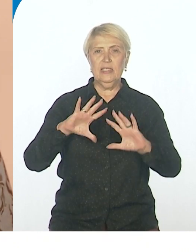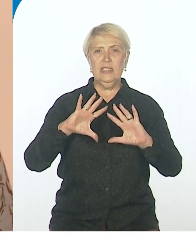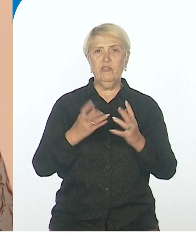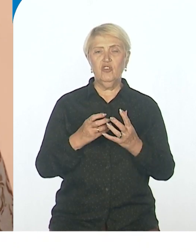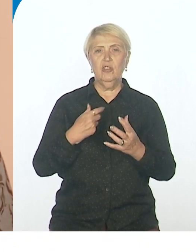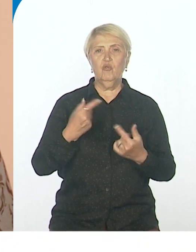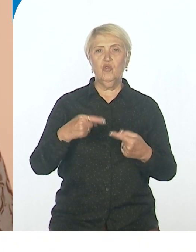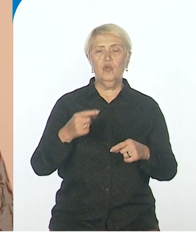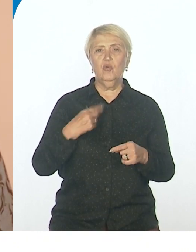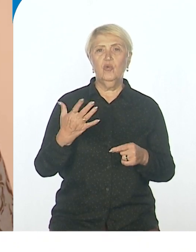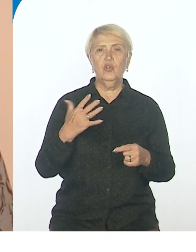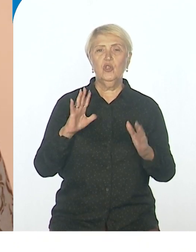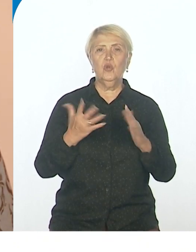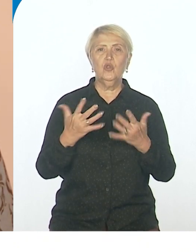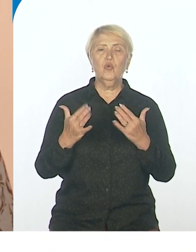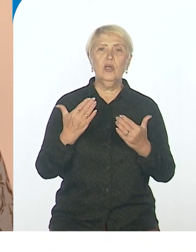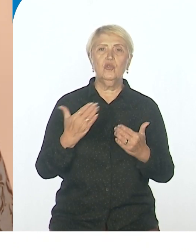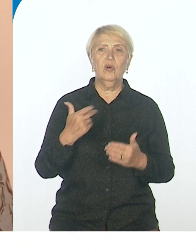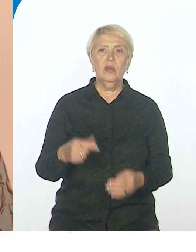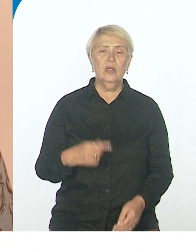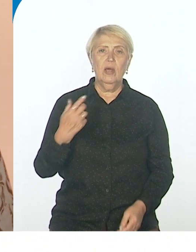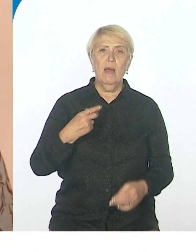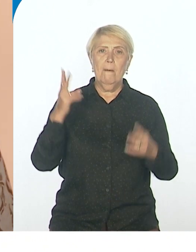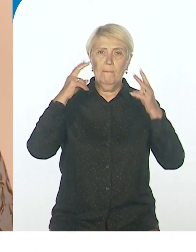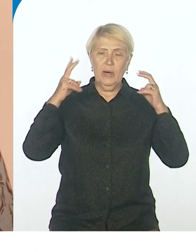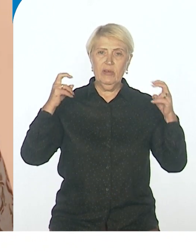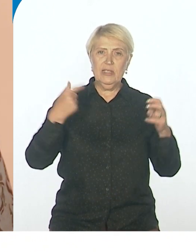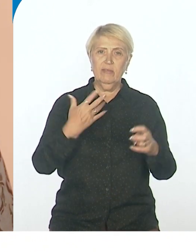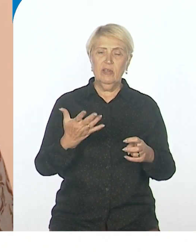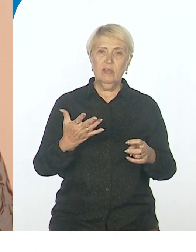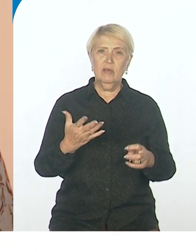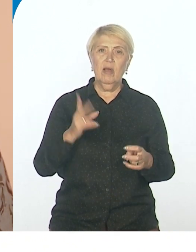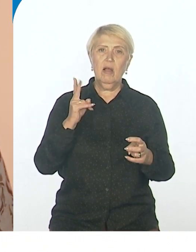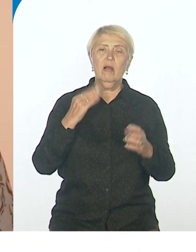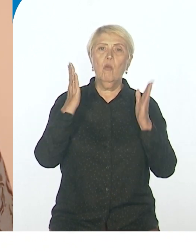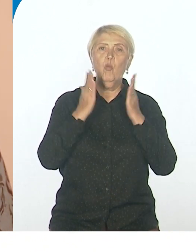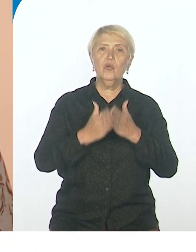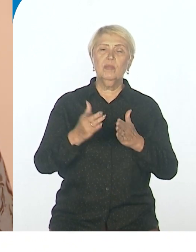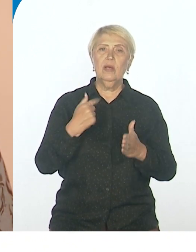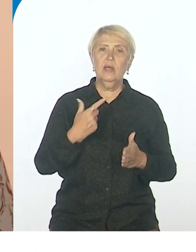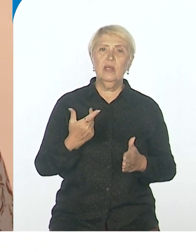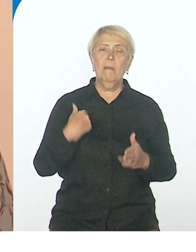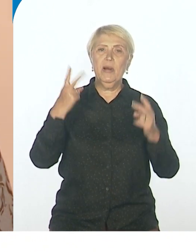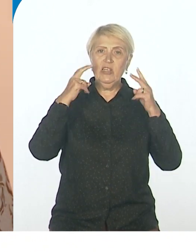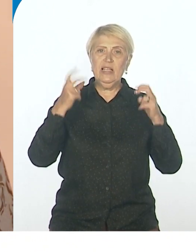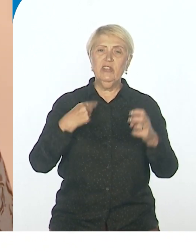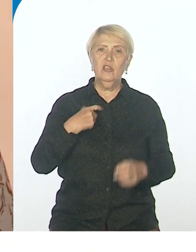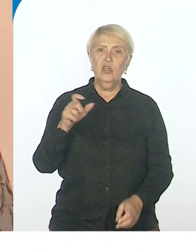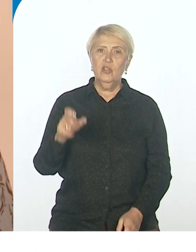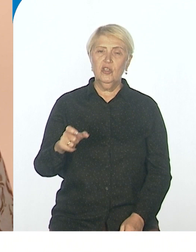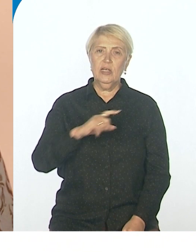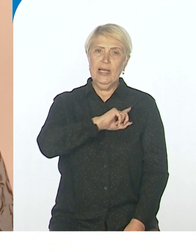ситуацию, в результате которой появилась православная, в прошлом мусульманка, а теперь православный человек с